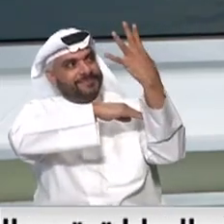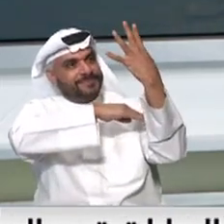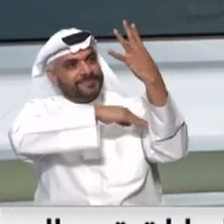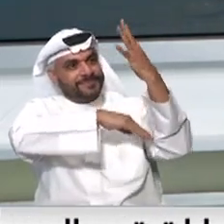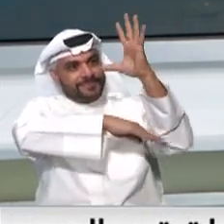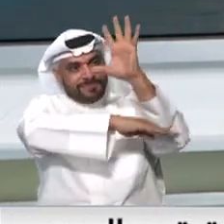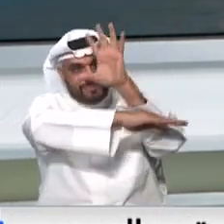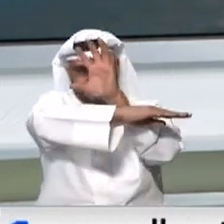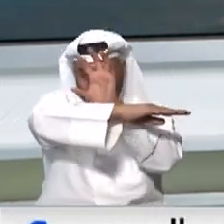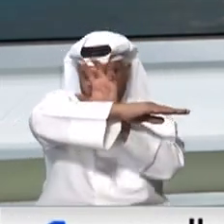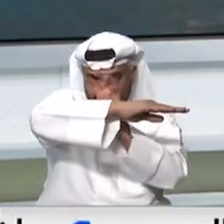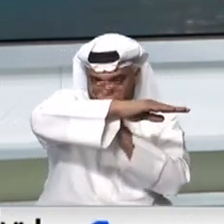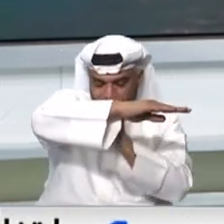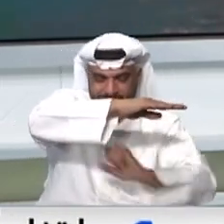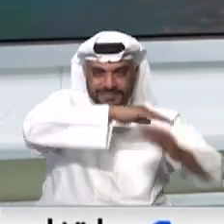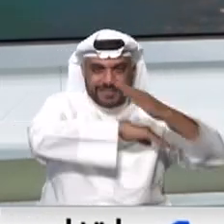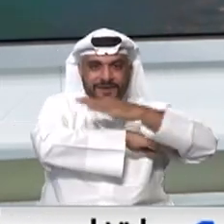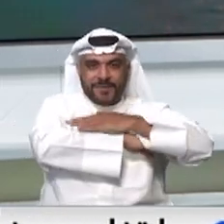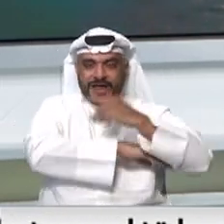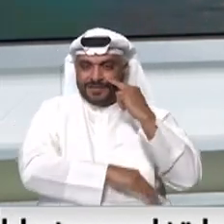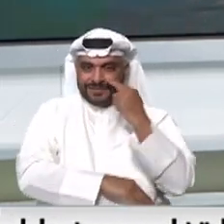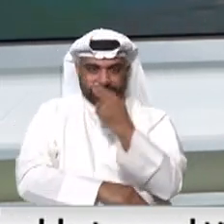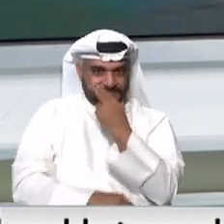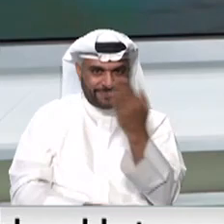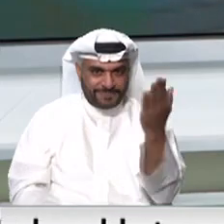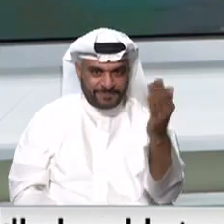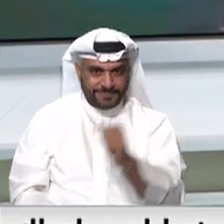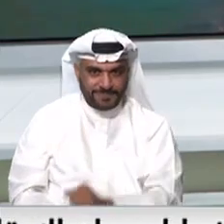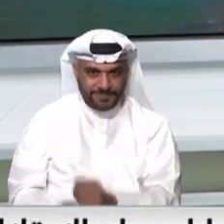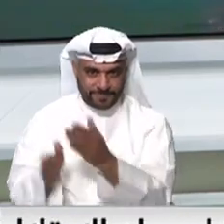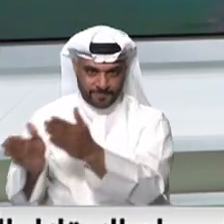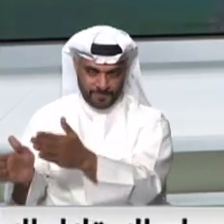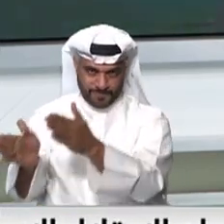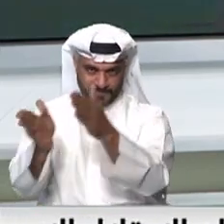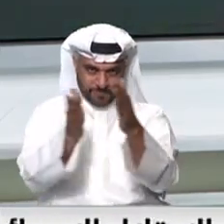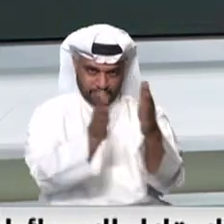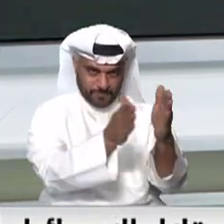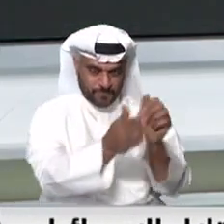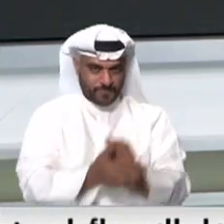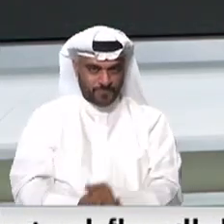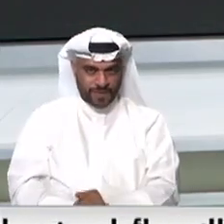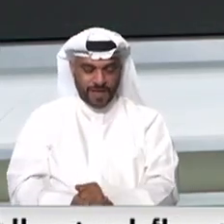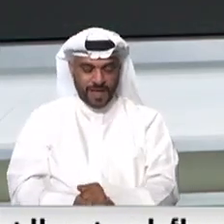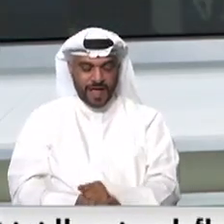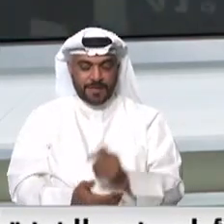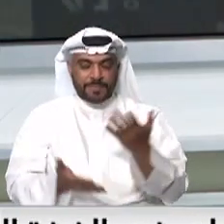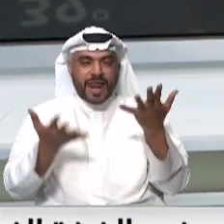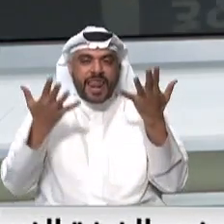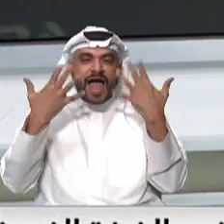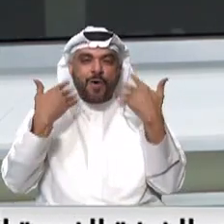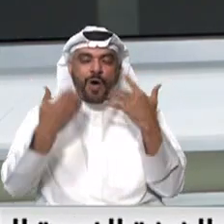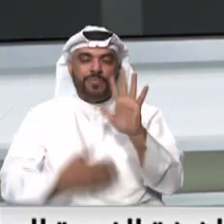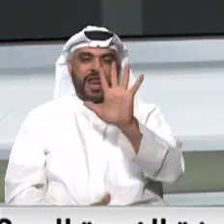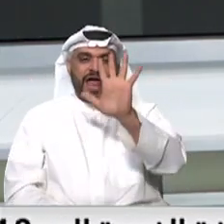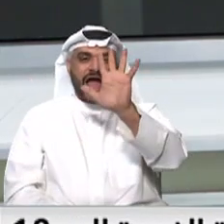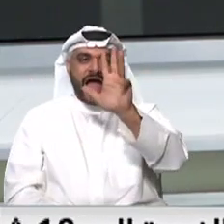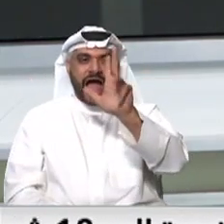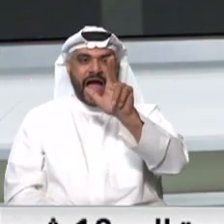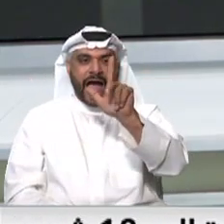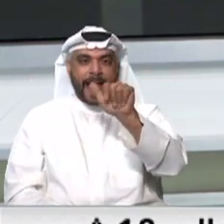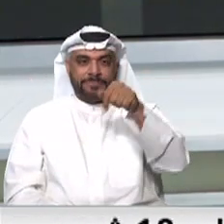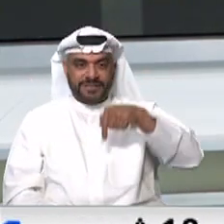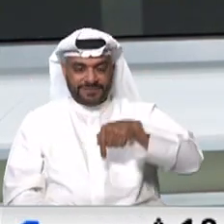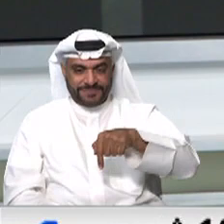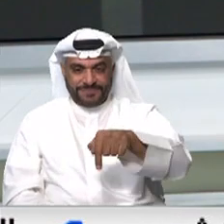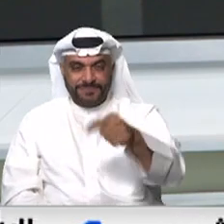546 دقيقه والمغرب الساعه 5 و23 دقيقه اما الطقس المتوقع باذن الله خلال الايام الخمسه